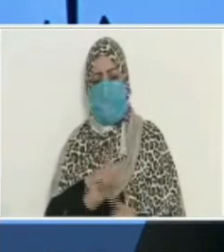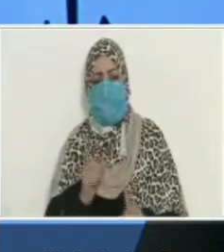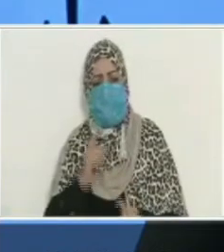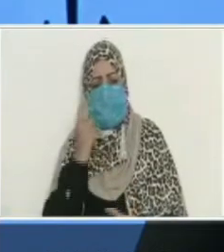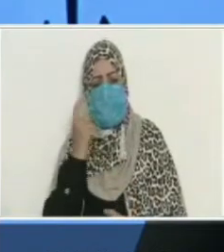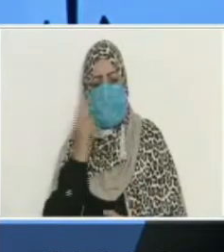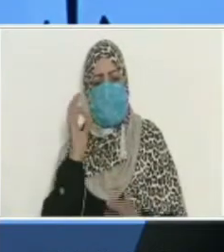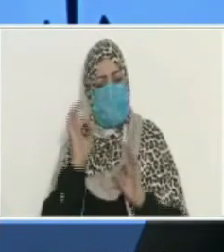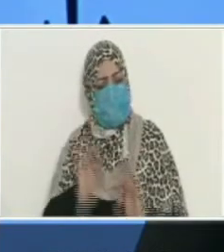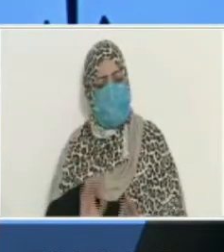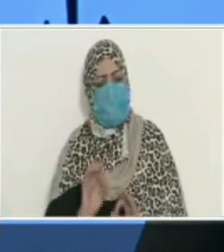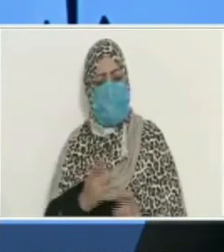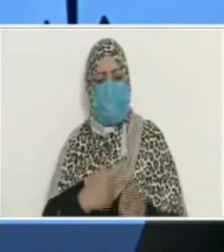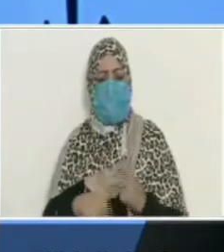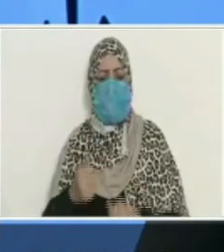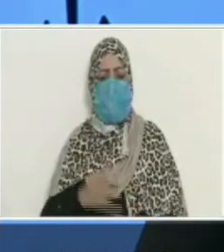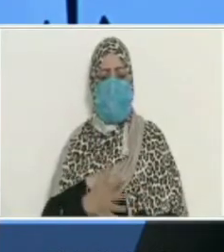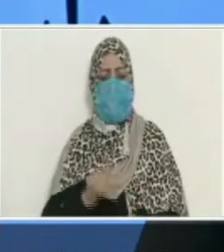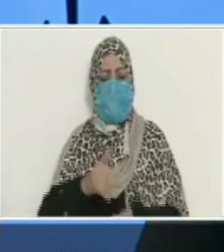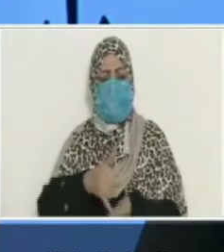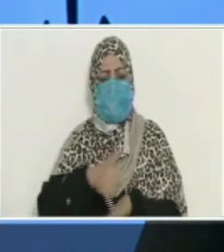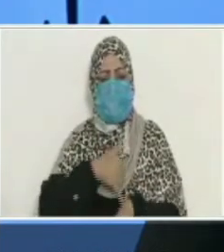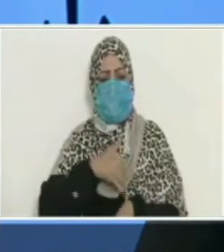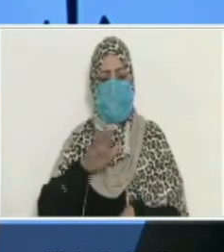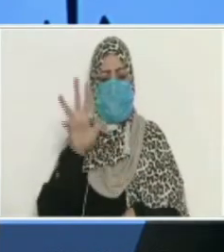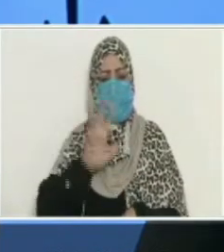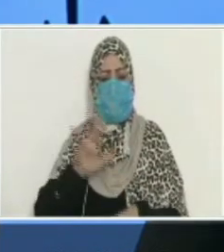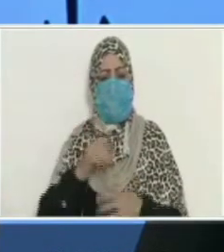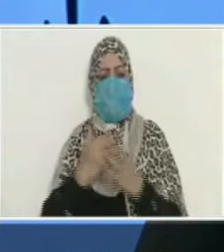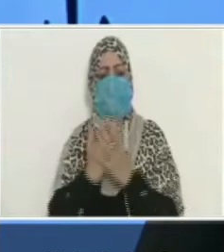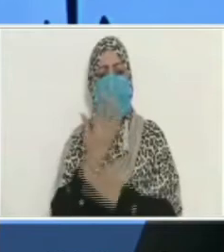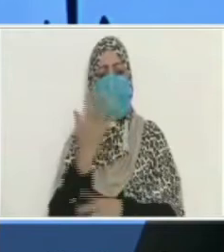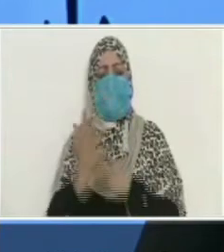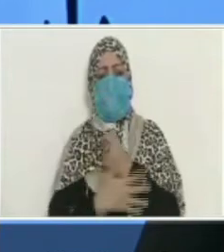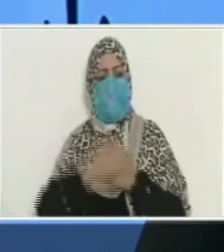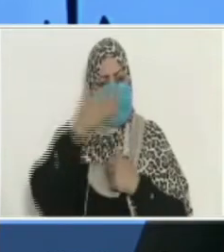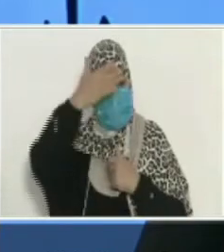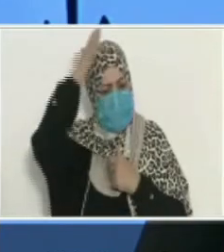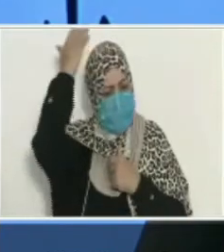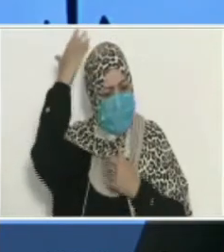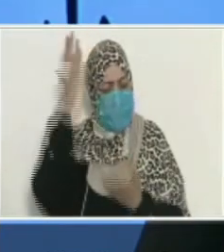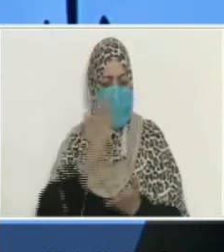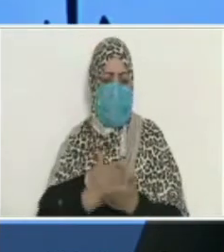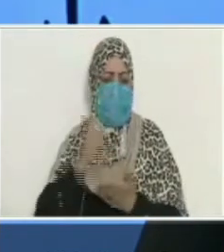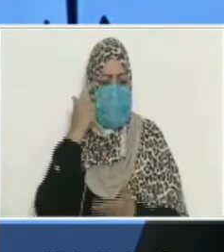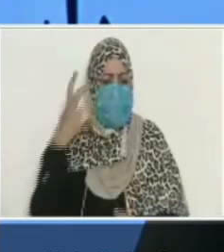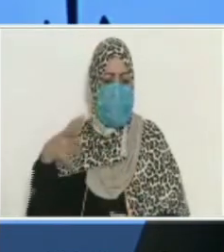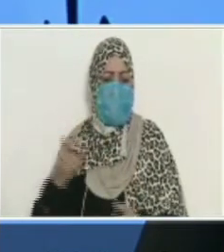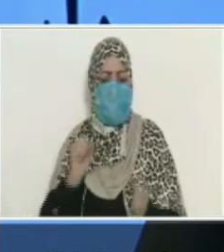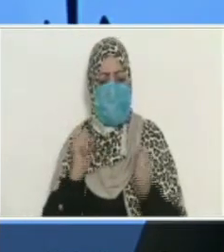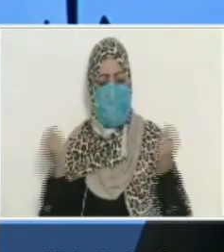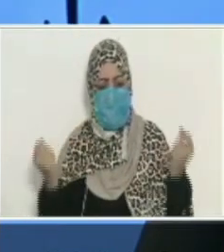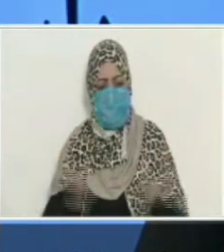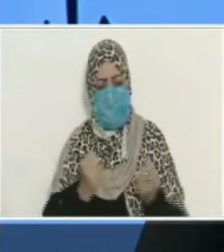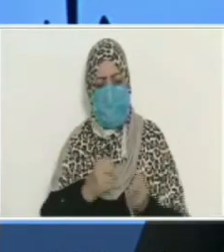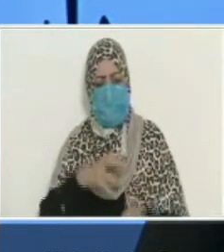إن تغير اجتهاده مثلا، لو فرضنا مثلا الإمام الشافعي تغير اجتهاده ورأى أن لابد من أن